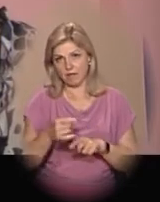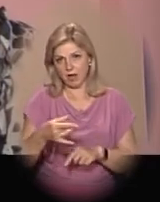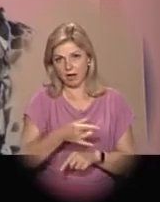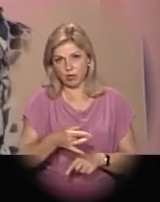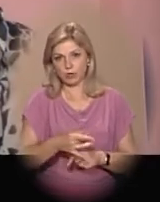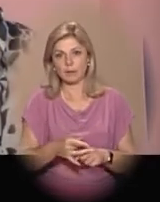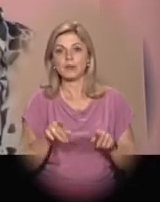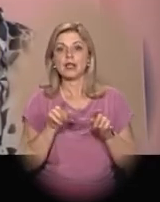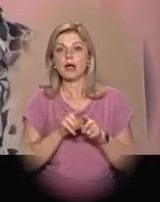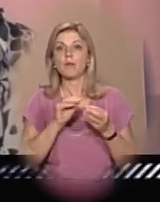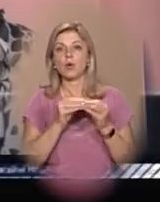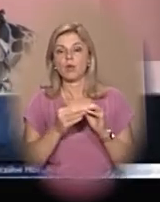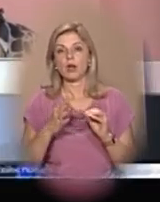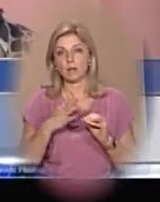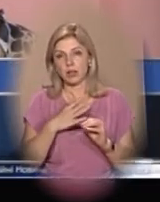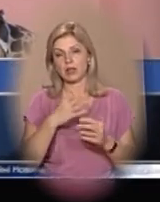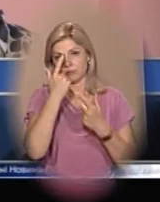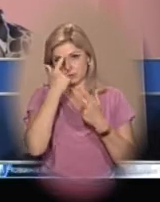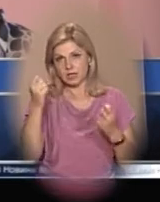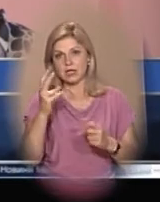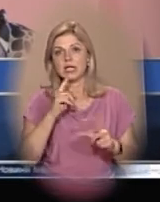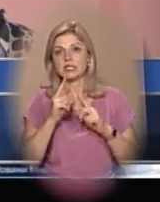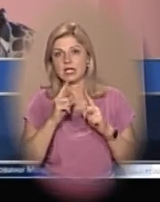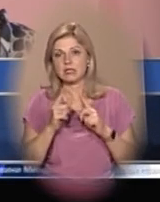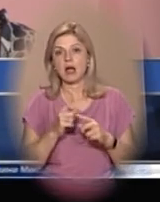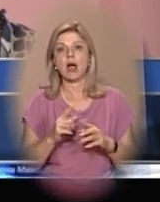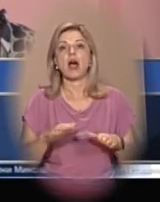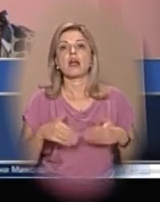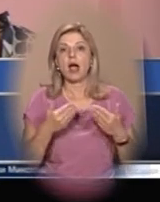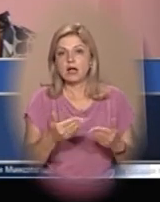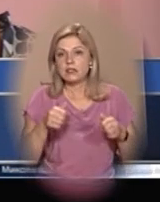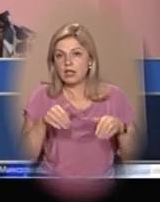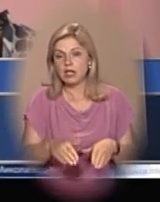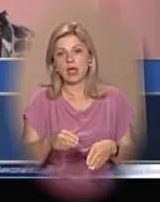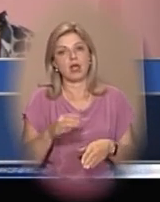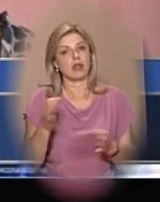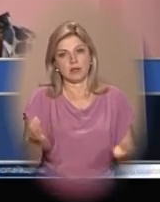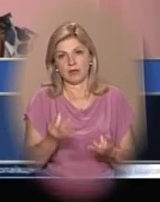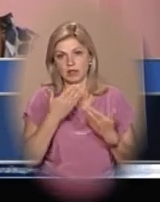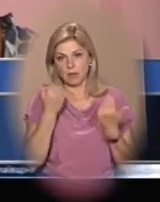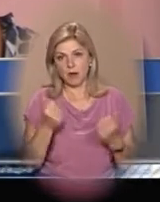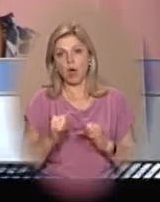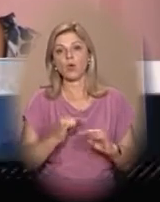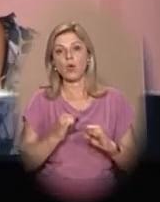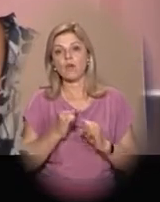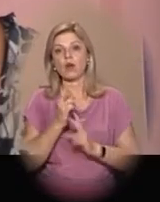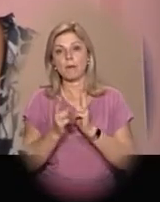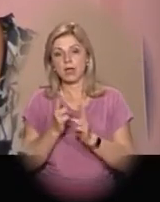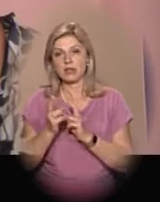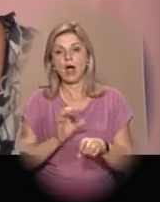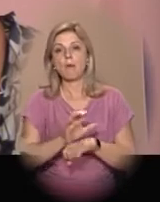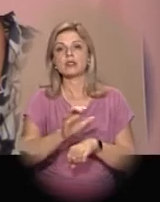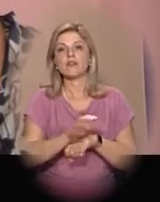Питання, проблеми були озвучені на сесії. Реакції на сьогодні з боку влади немає. Керівники міняються, поставщики продуктів ті